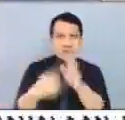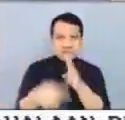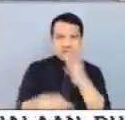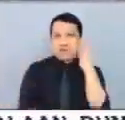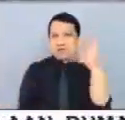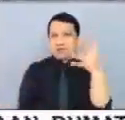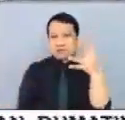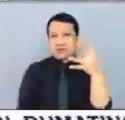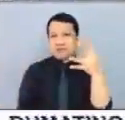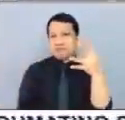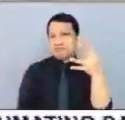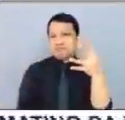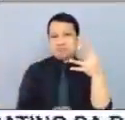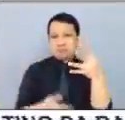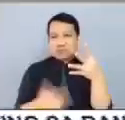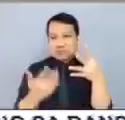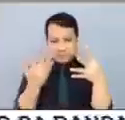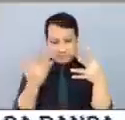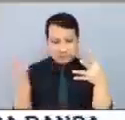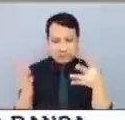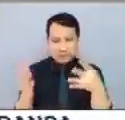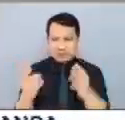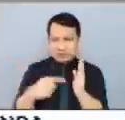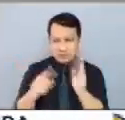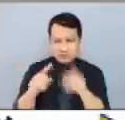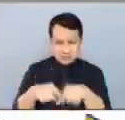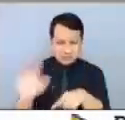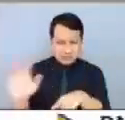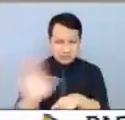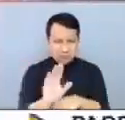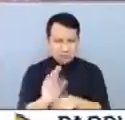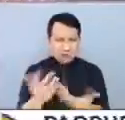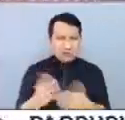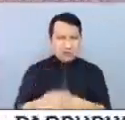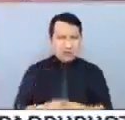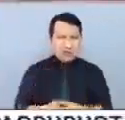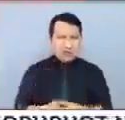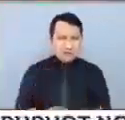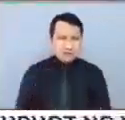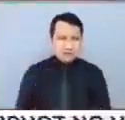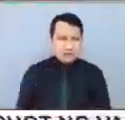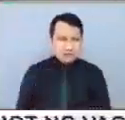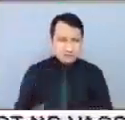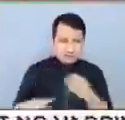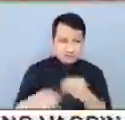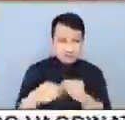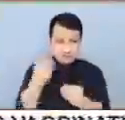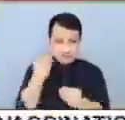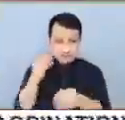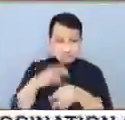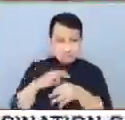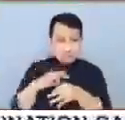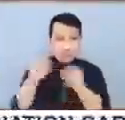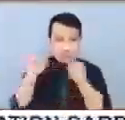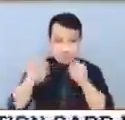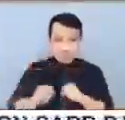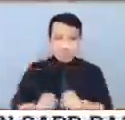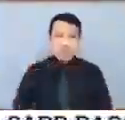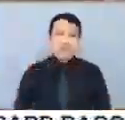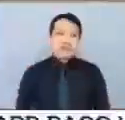kandidato eh. Equal strength sila right now sa starting point, tingin ko. Kahit si Mayor Sara, extra